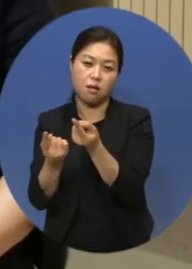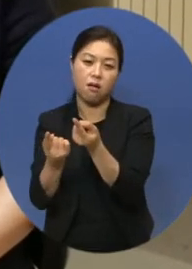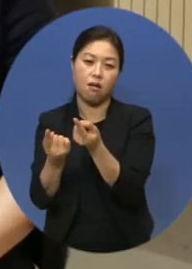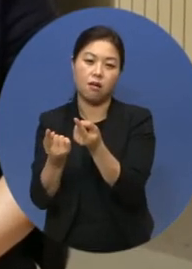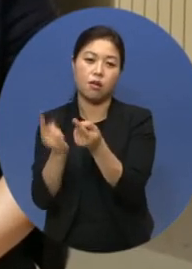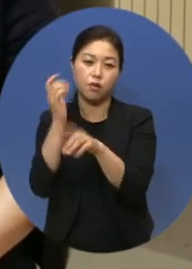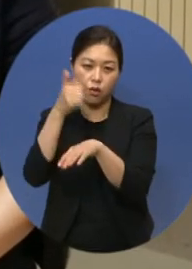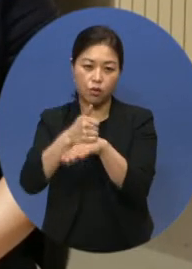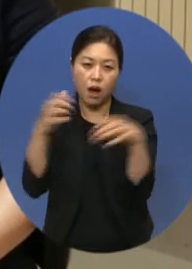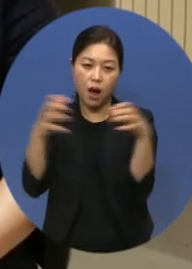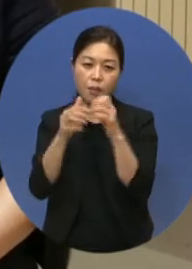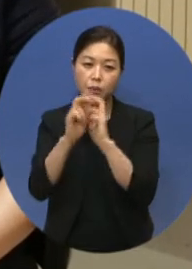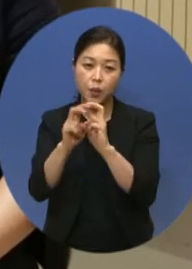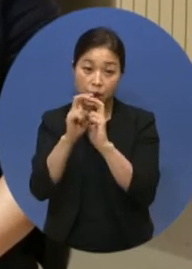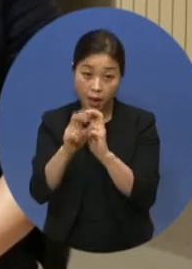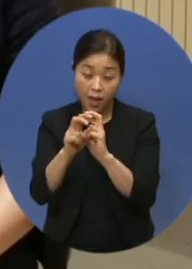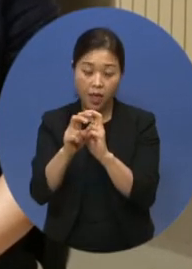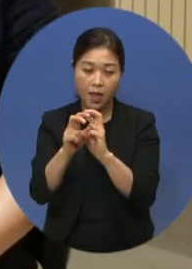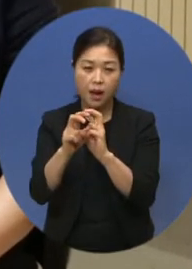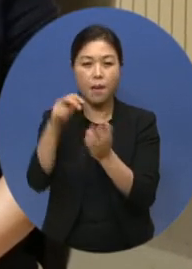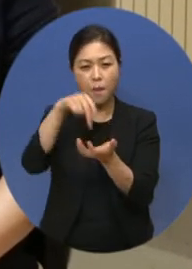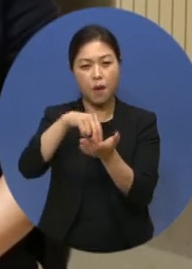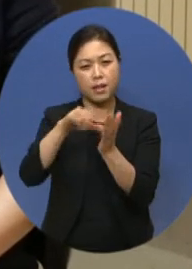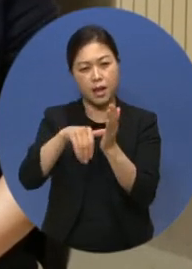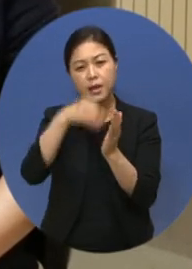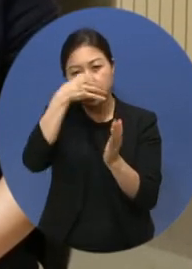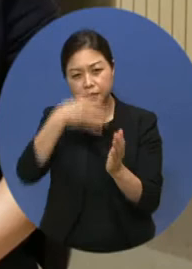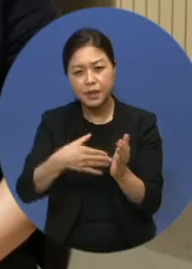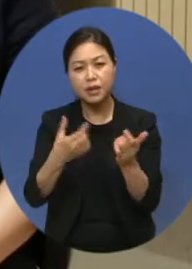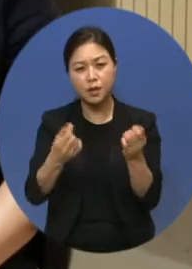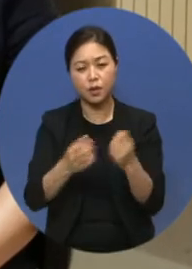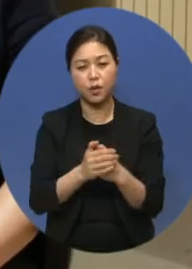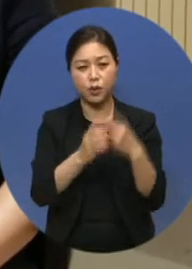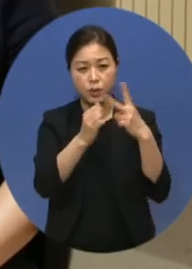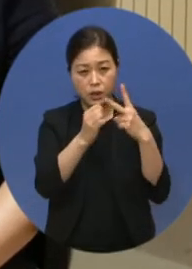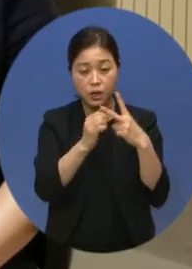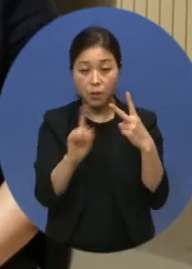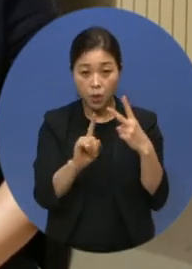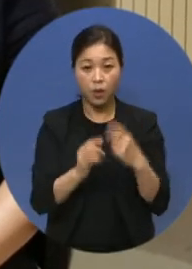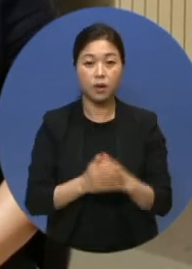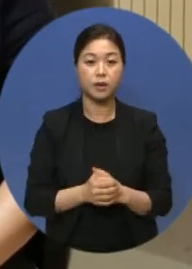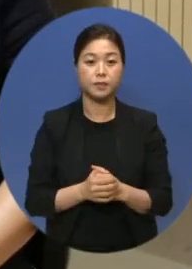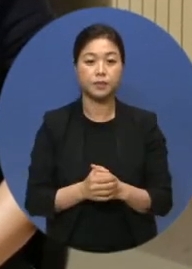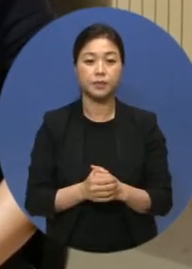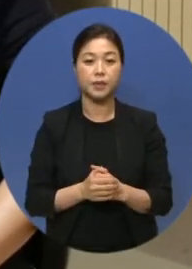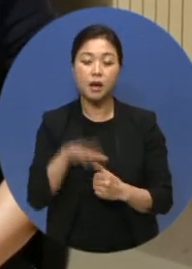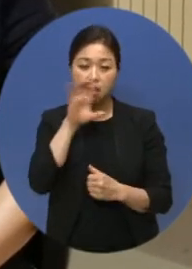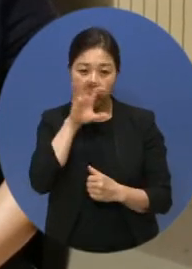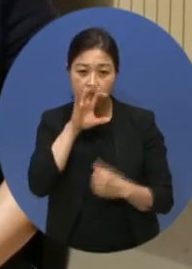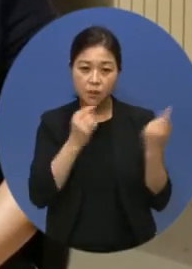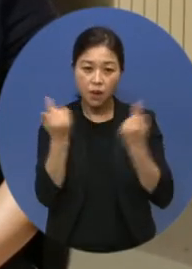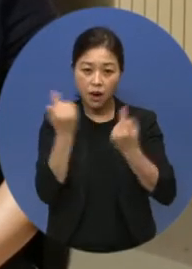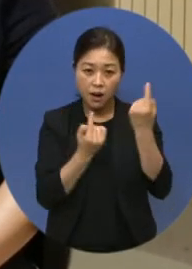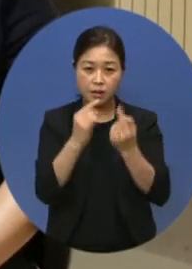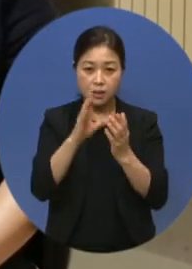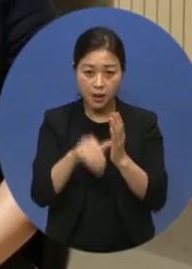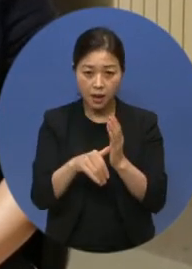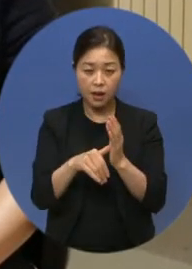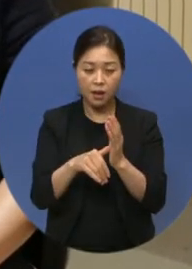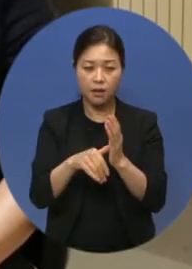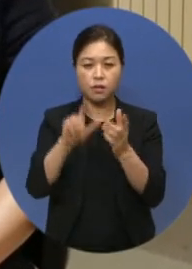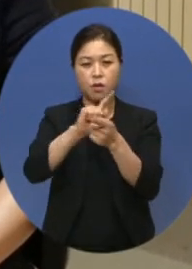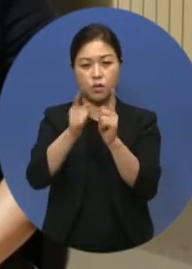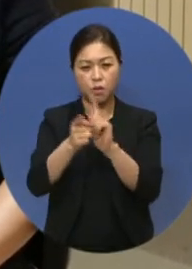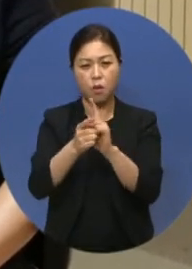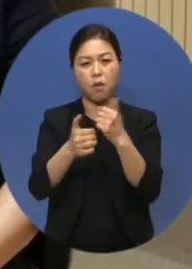정말 좋은 앙상블을 만드는 그런 부분이 좀 힘들기도 하고요. 두 번째는 서로 이제 연습하러 와서 본인들 간의